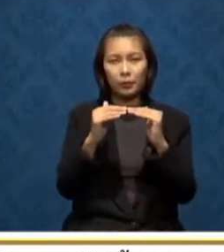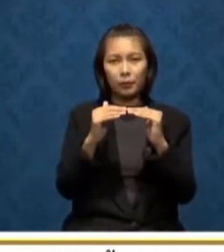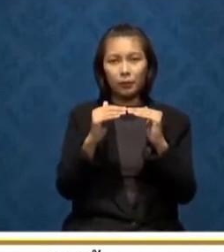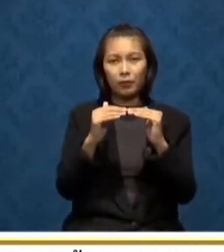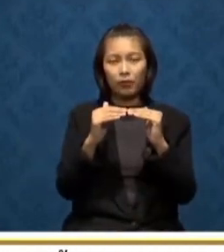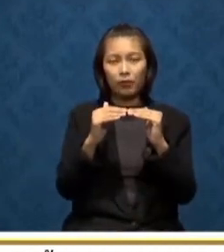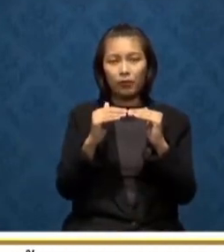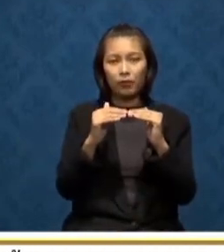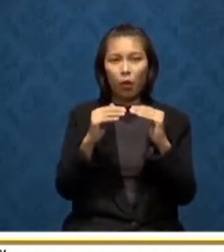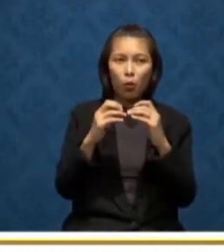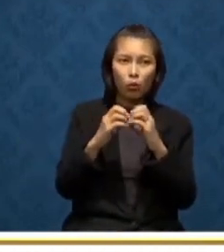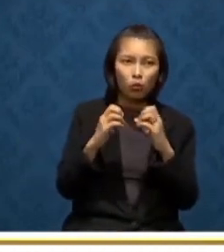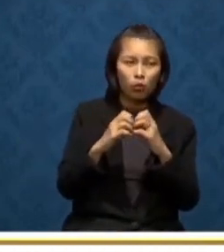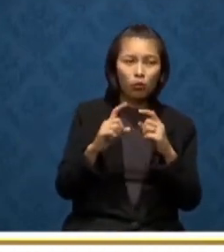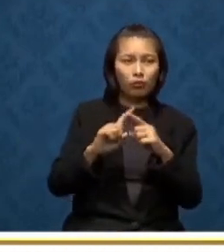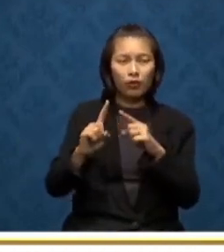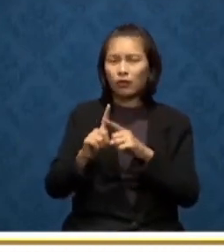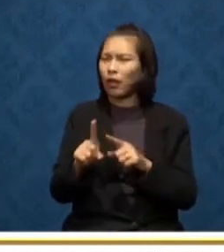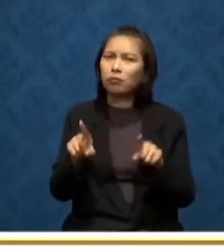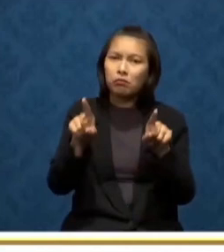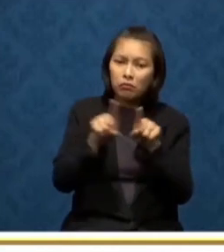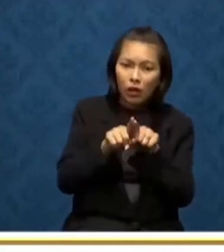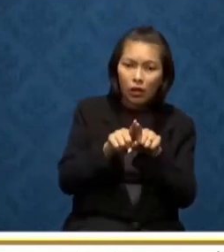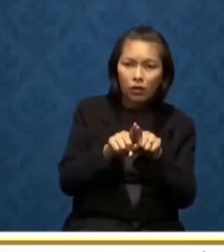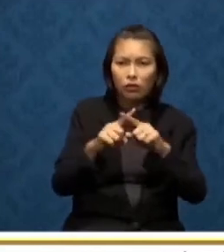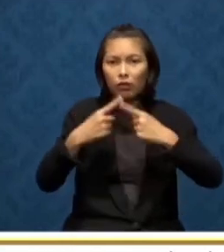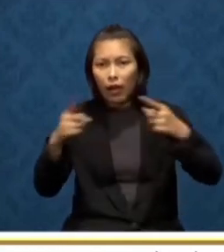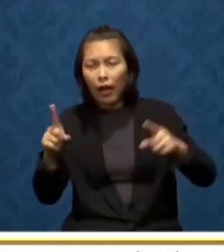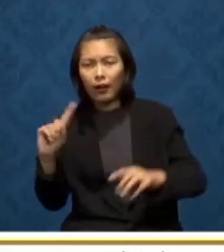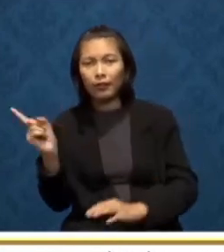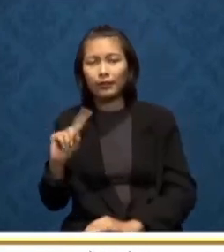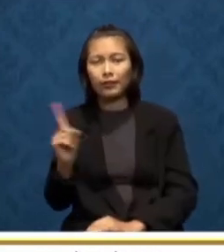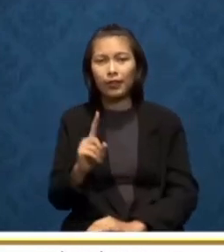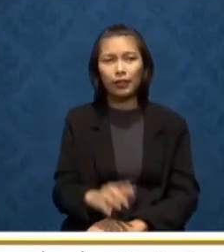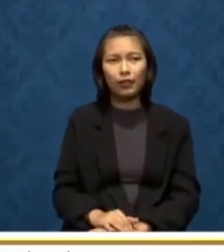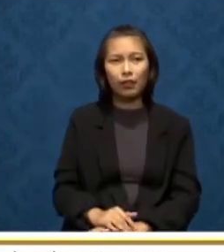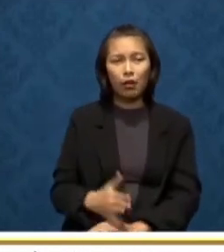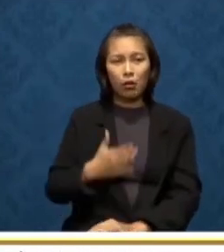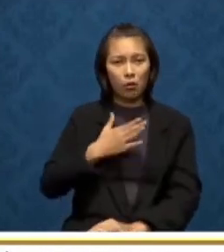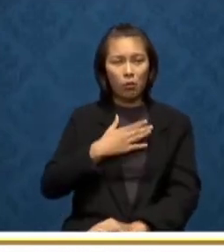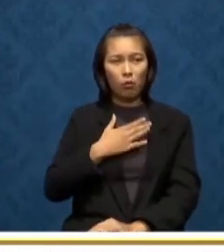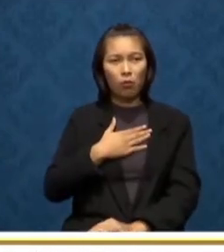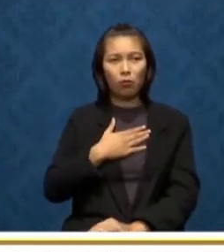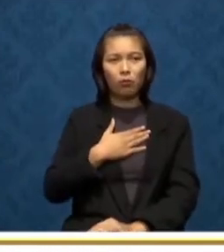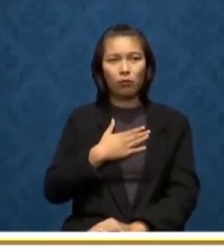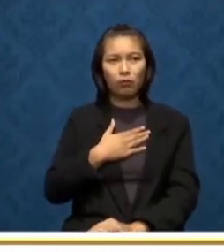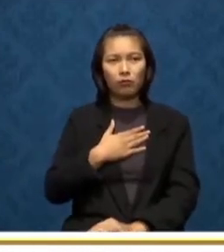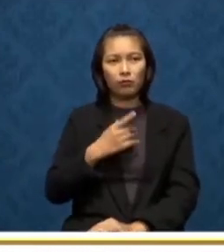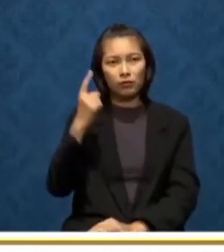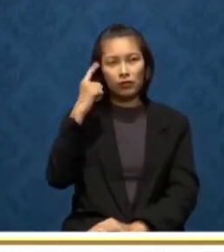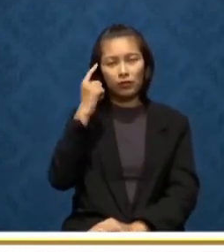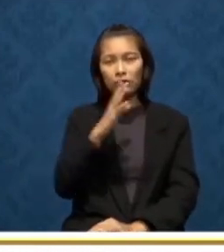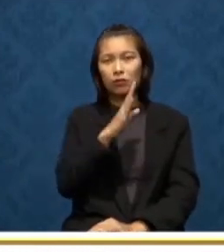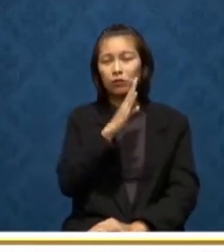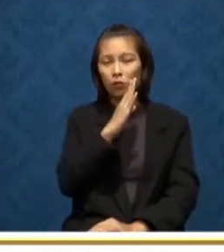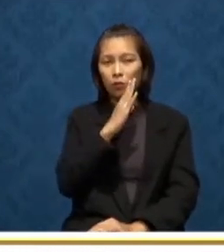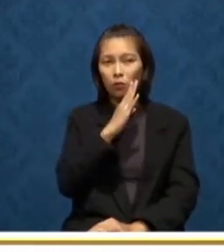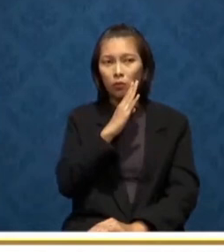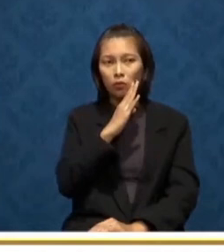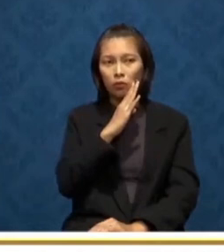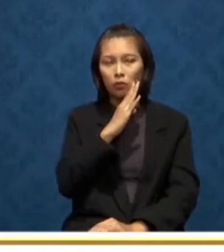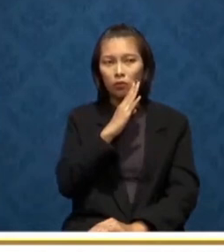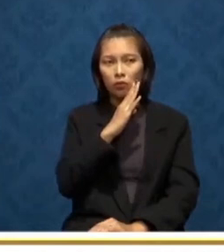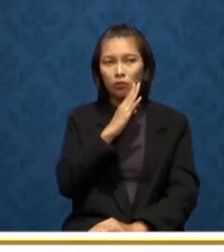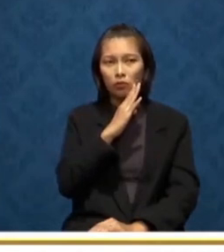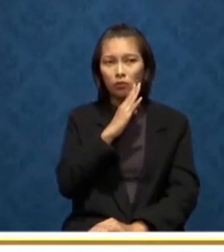ของท่านกับของผมเหมือนกันหรือไม่สำหรับผมนี้ถือว่าการก่อการกบฏ